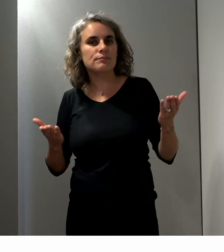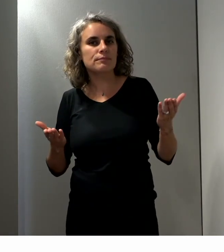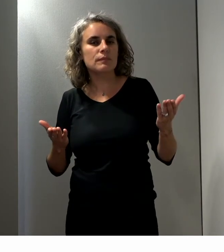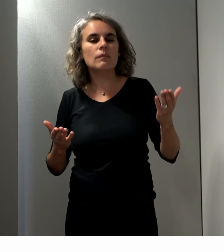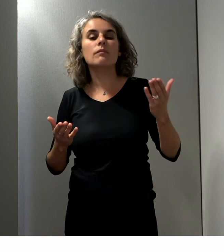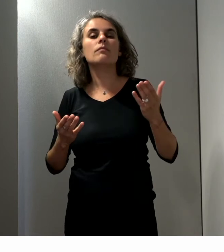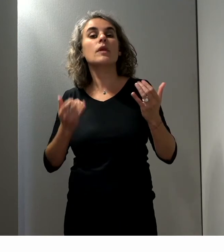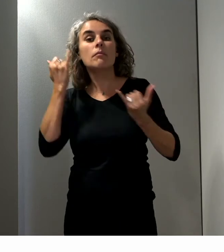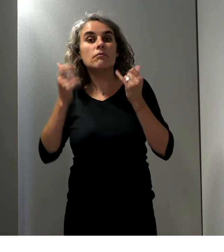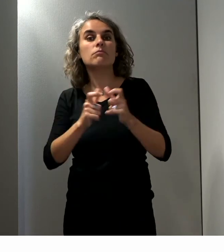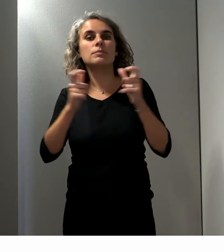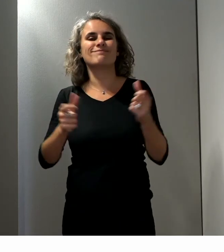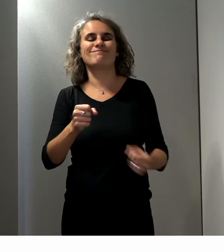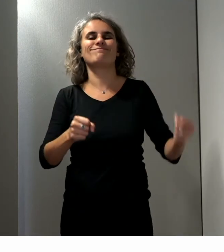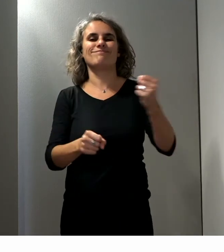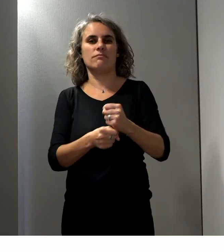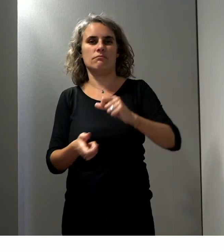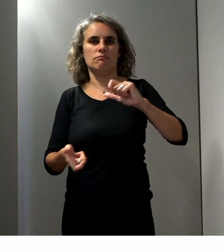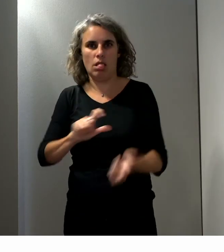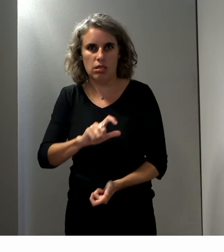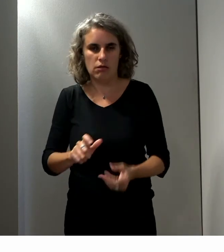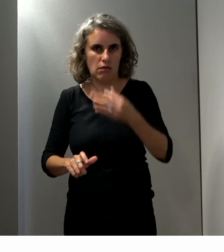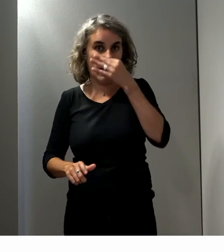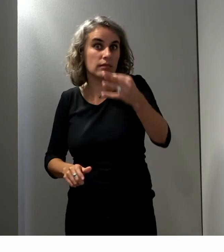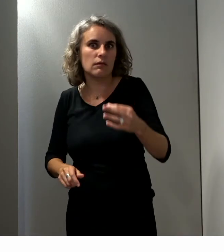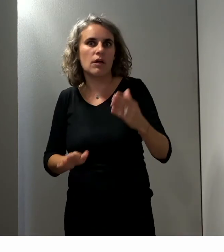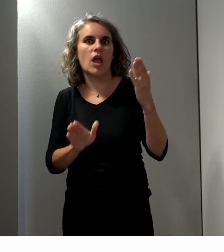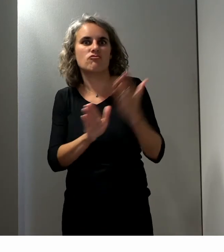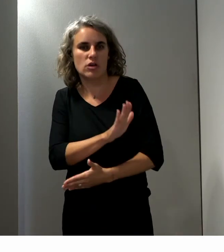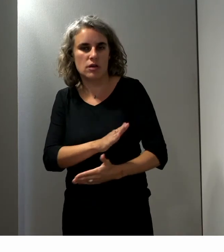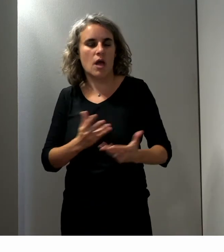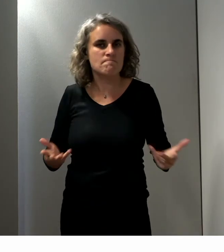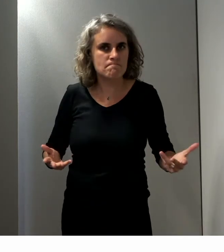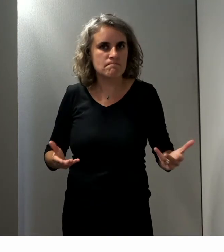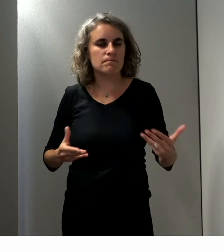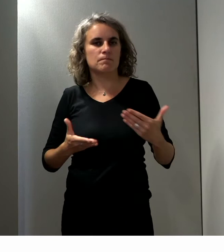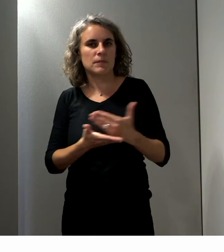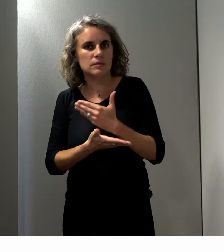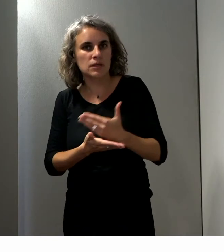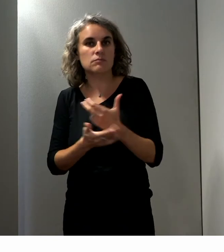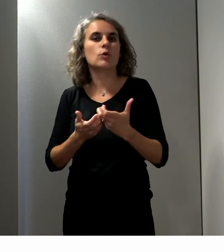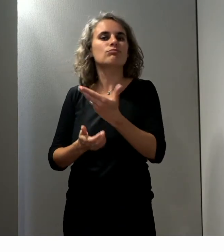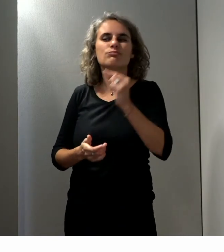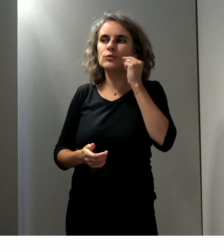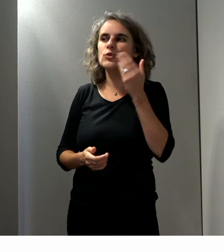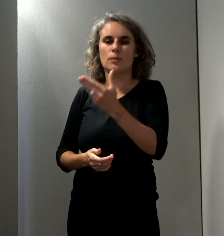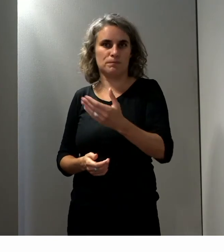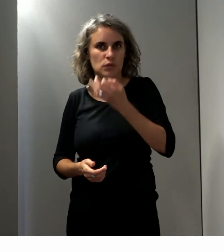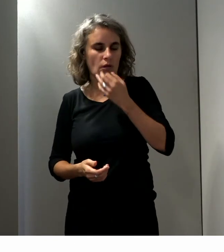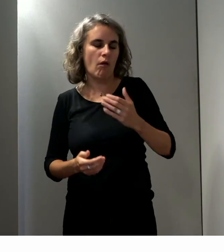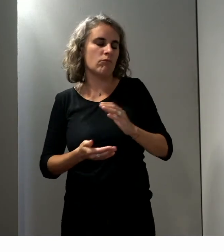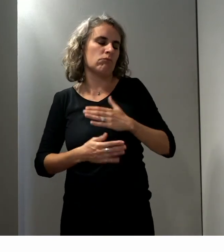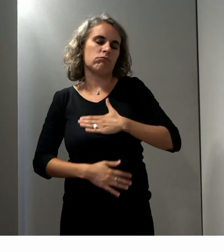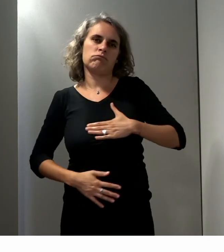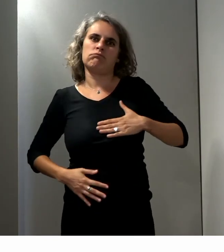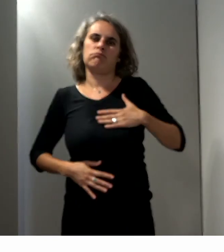rate son projet entrepreneurial. Quelle est la prise de risque ? Je pense que c'est important. Monsieur Dalmas disait qu'il était très heureux de le faire, et